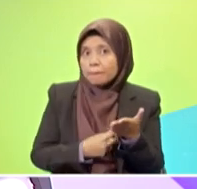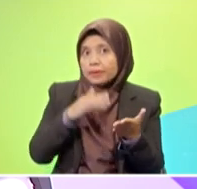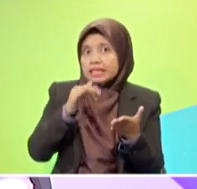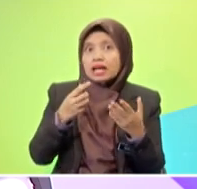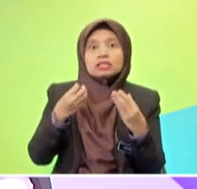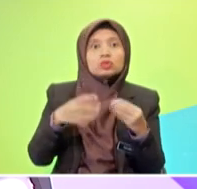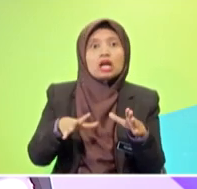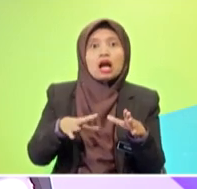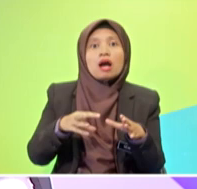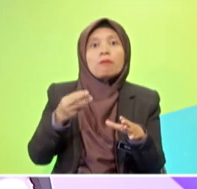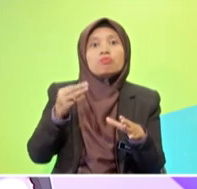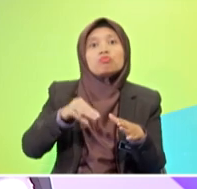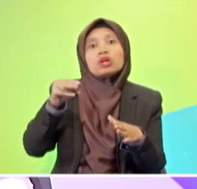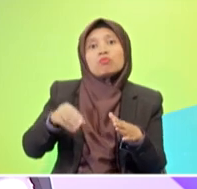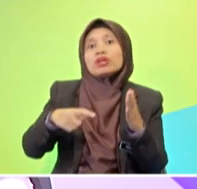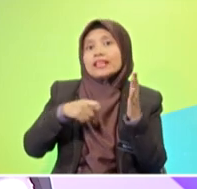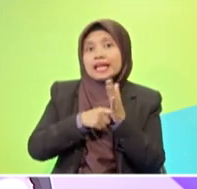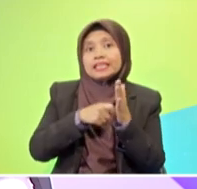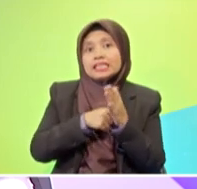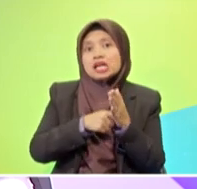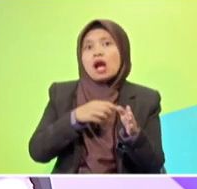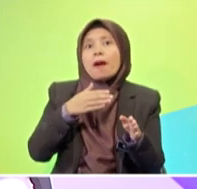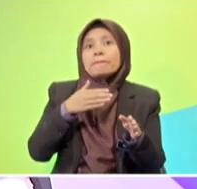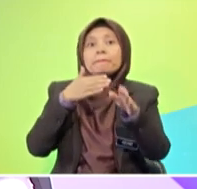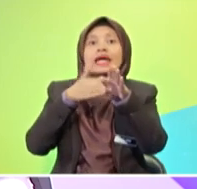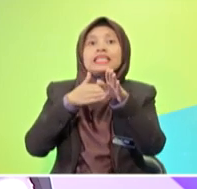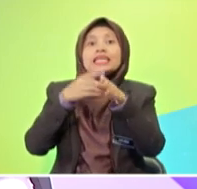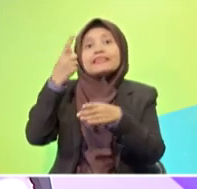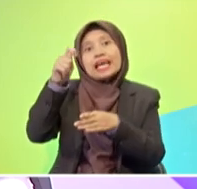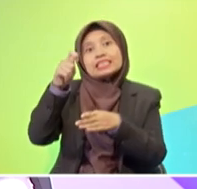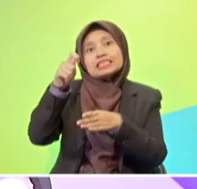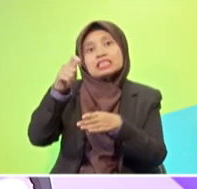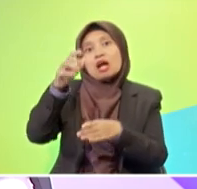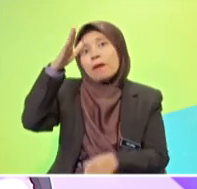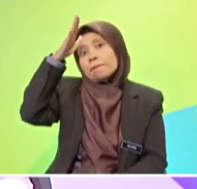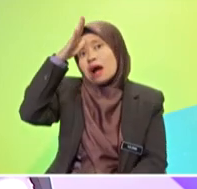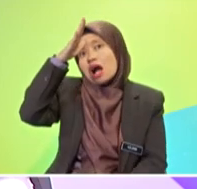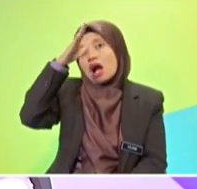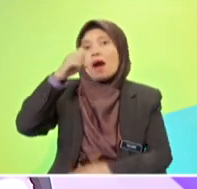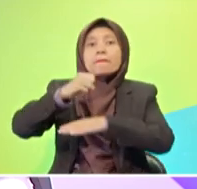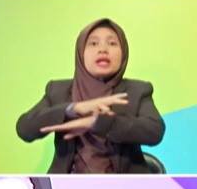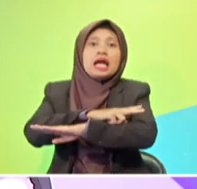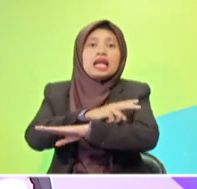tandingkan pada petikan teks Pak Belalang menggunakan ya